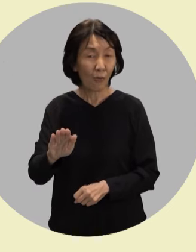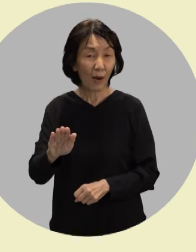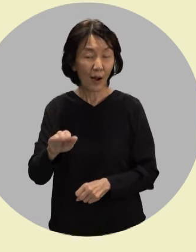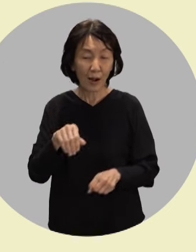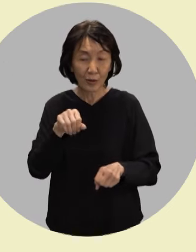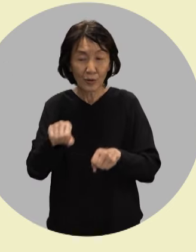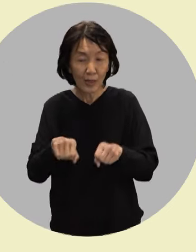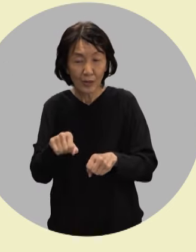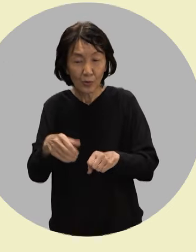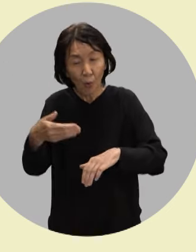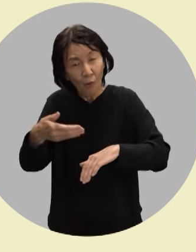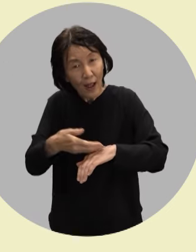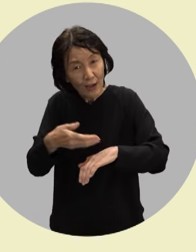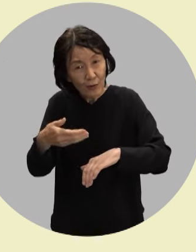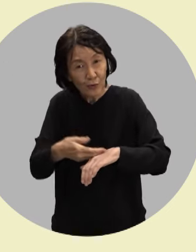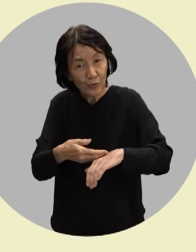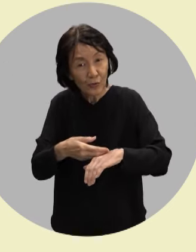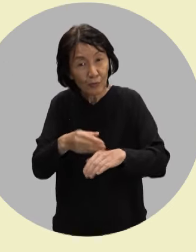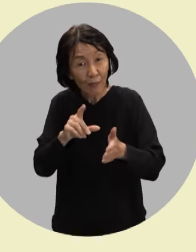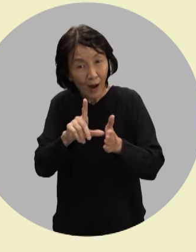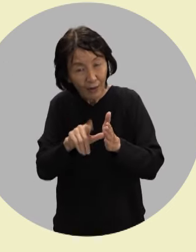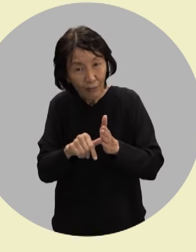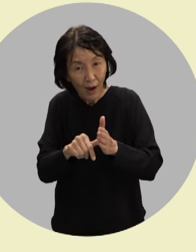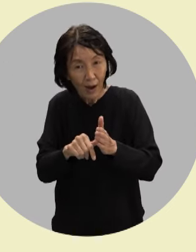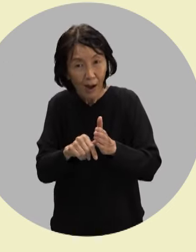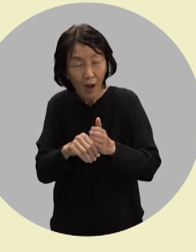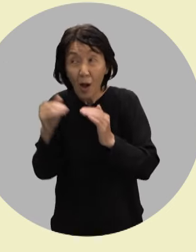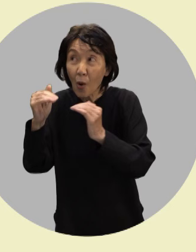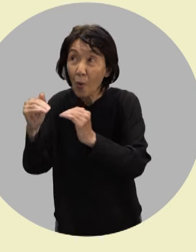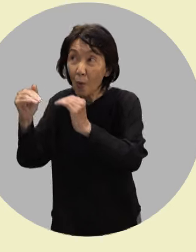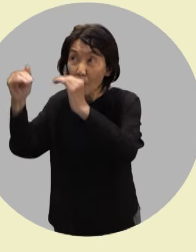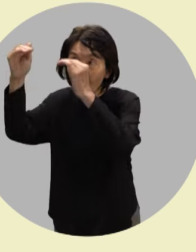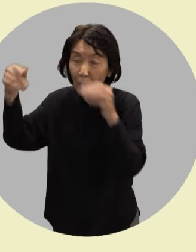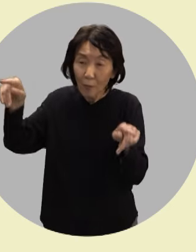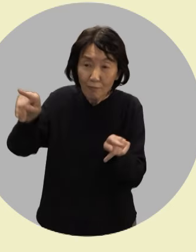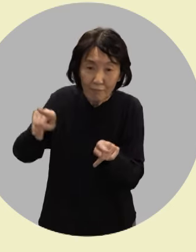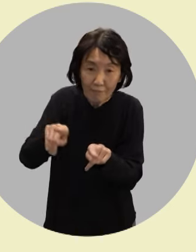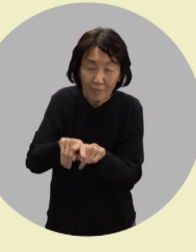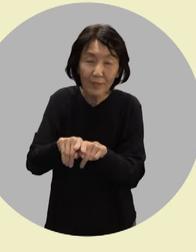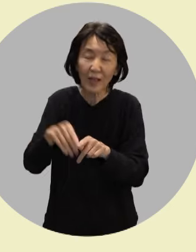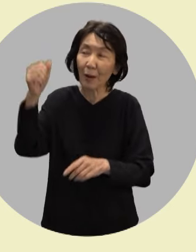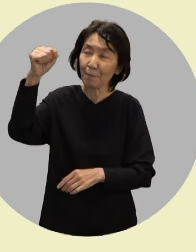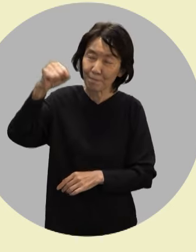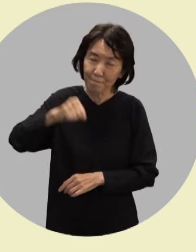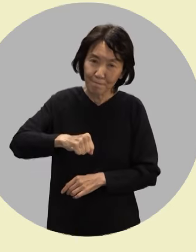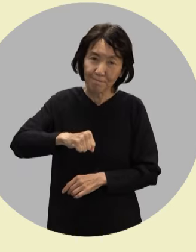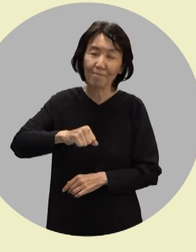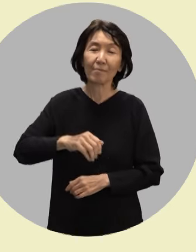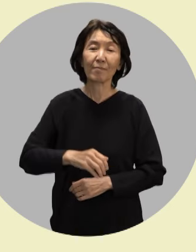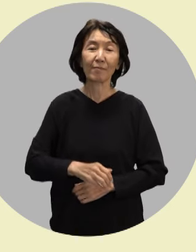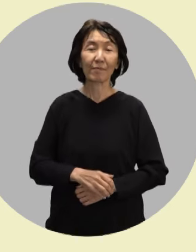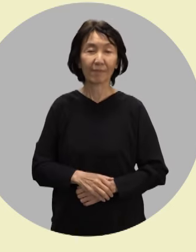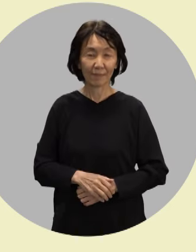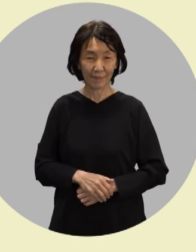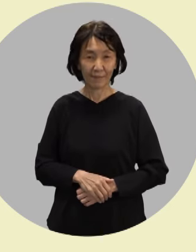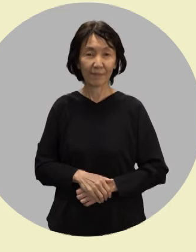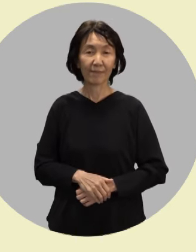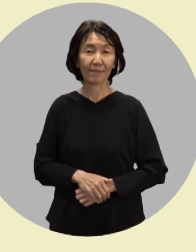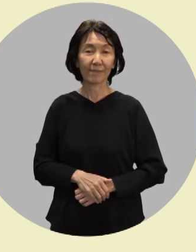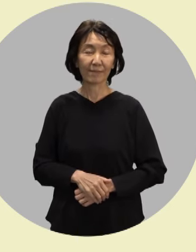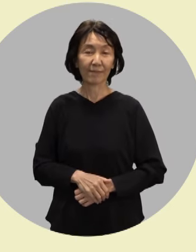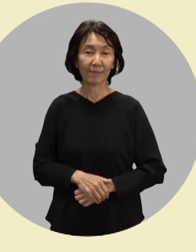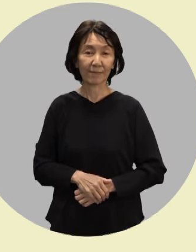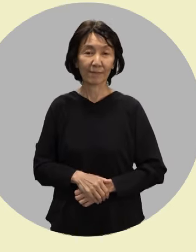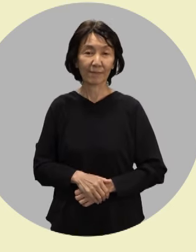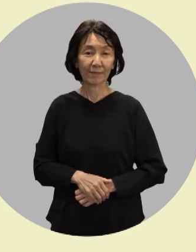、自転車の練習であれば公園の中で大人の付き添いのもと利用いただけるというふうにルールを